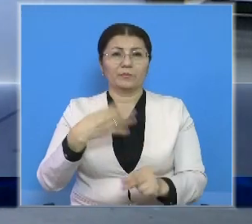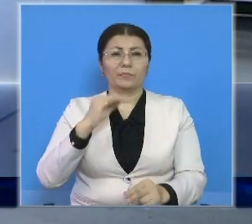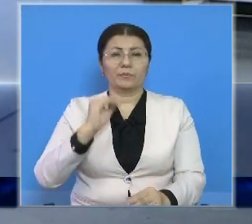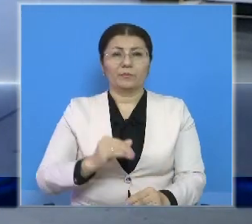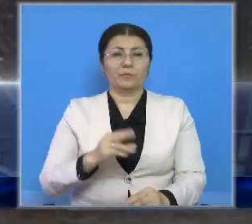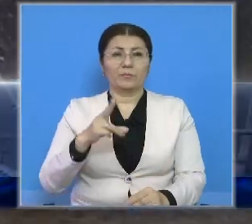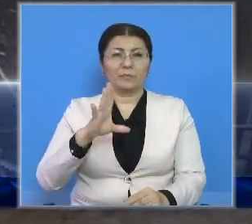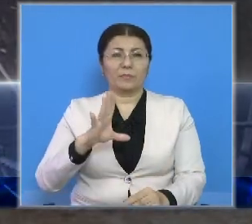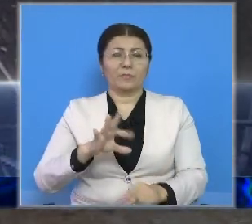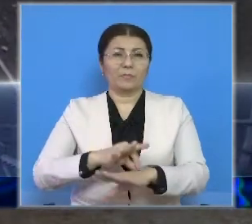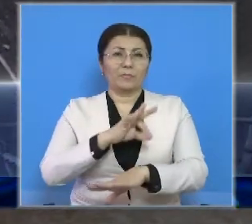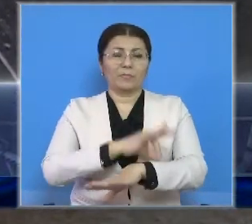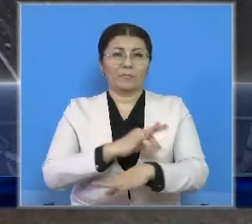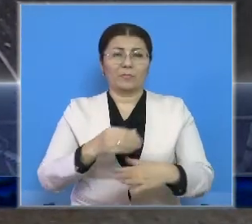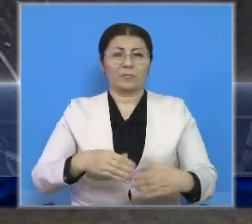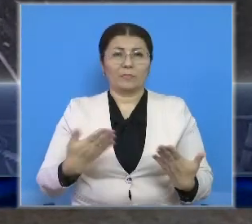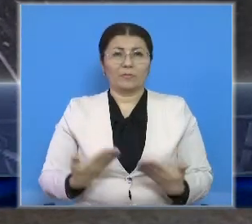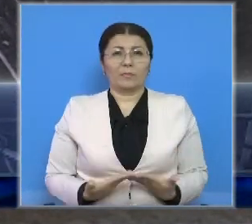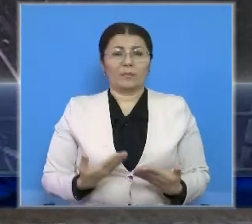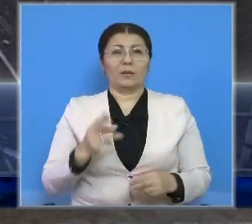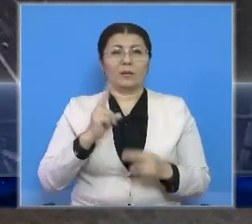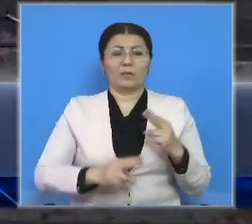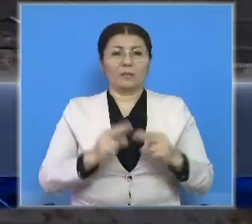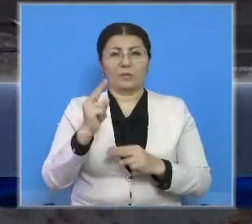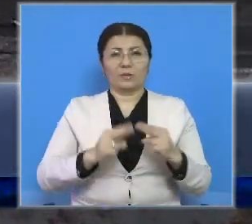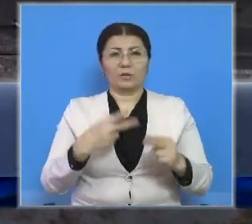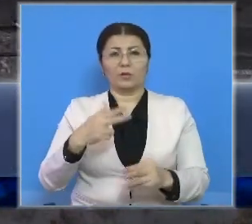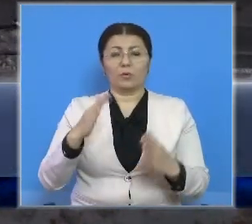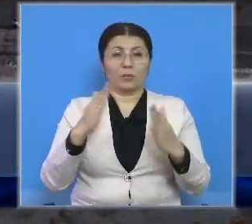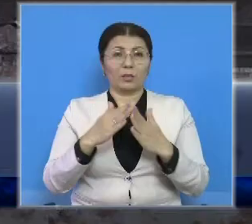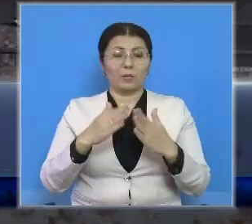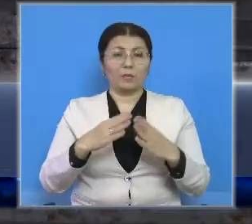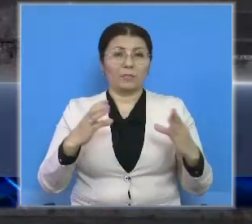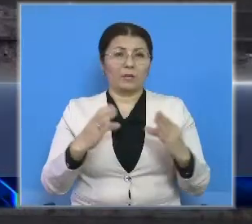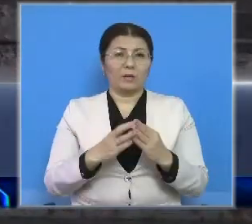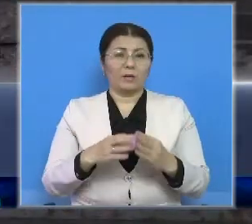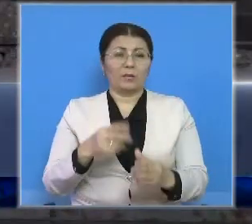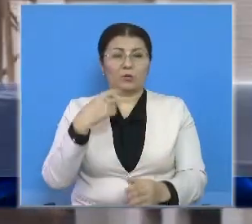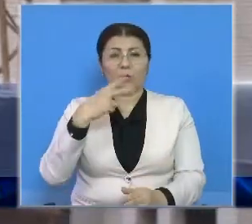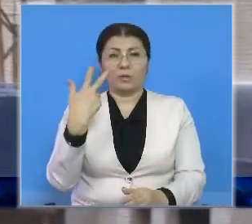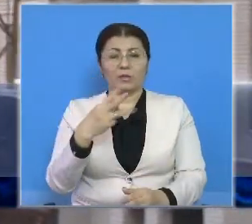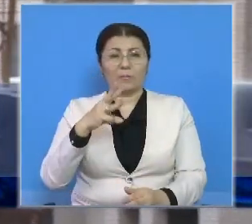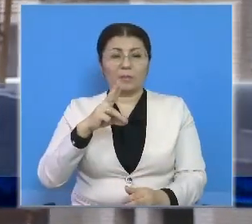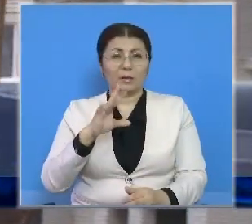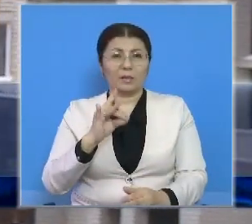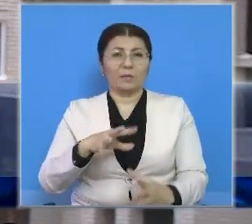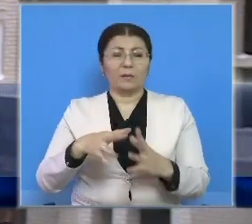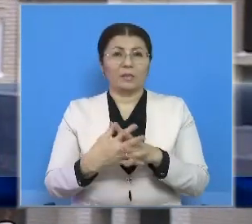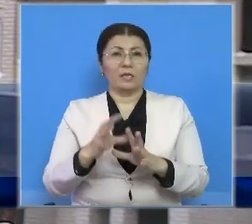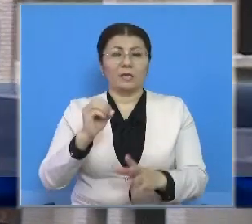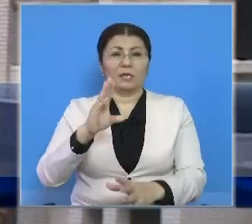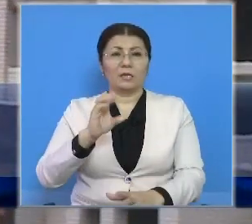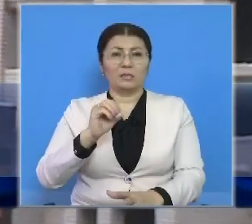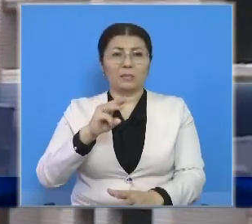тысяч квадратных метров жилья. Завершается строительство 3 домов в микрорайоне номер 3 жилого массива Исет-Батыр,